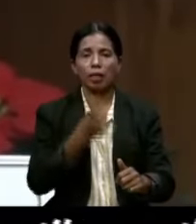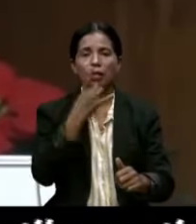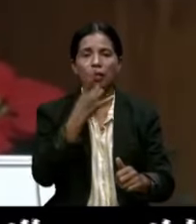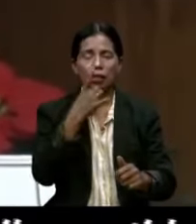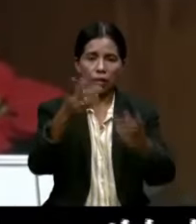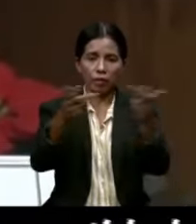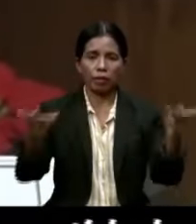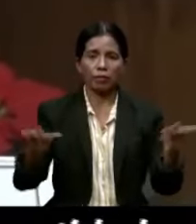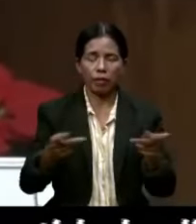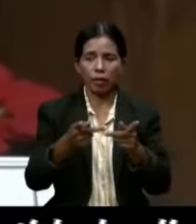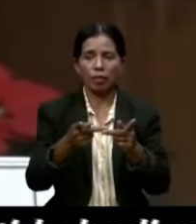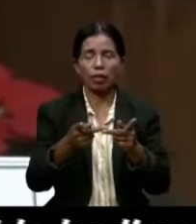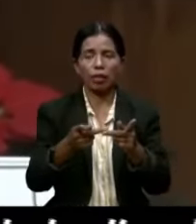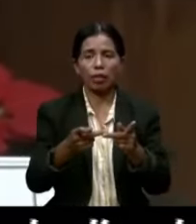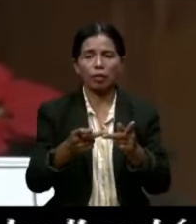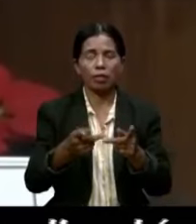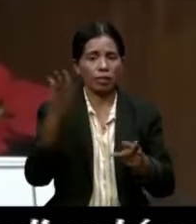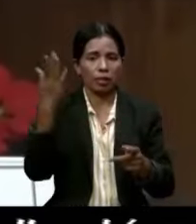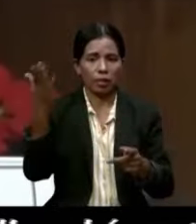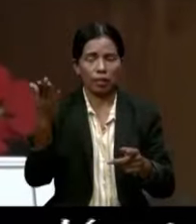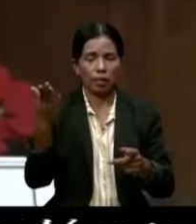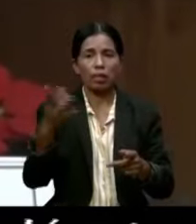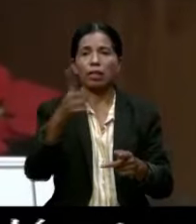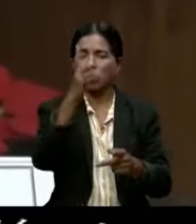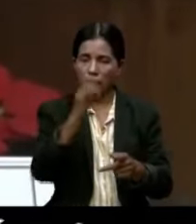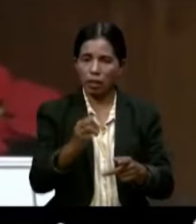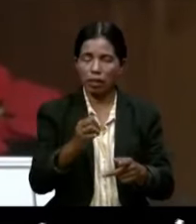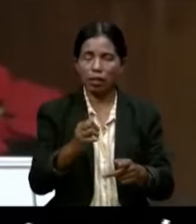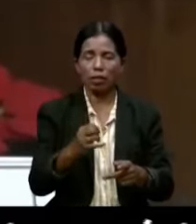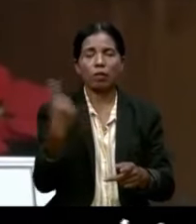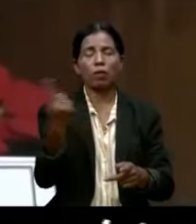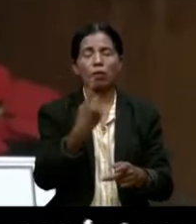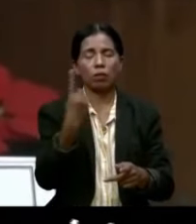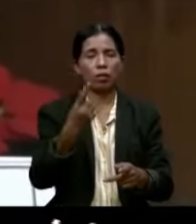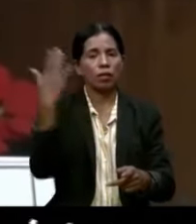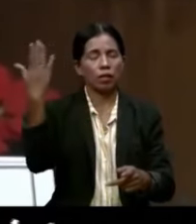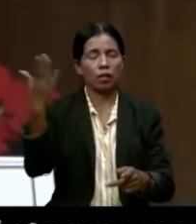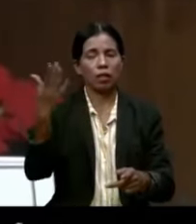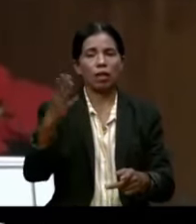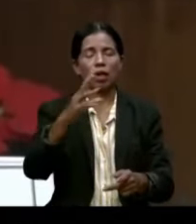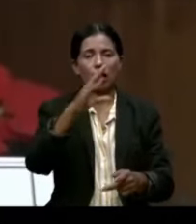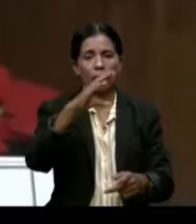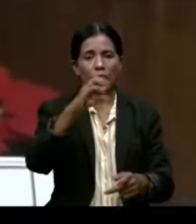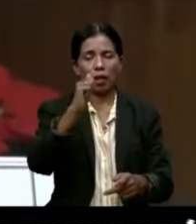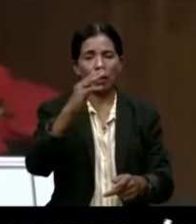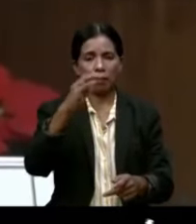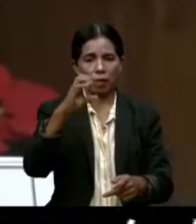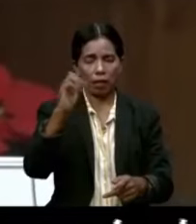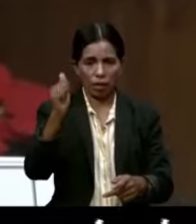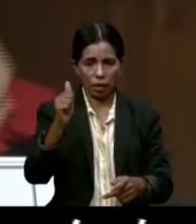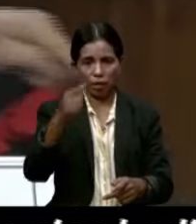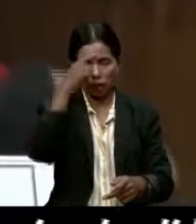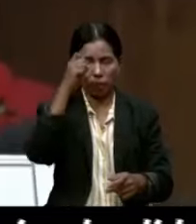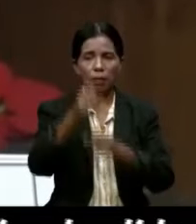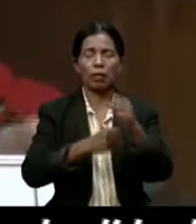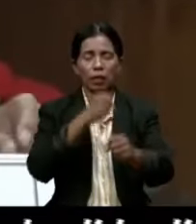estasaun, ne de iya di lara ne ida de ma ge kamea ne. Tamba ne maka tina dane